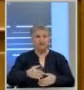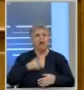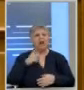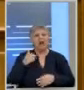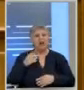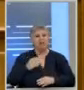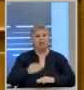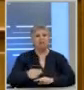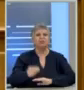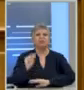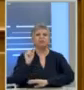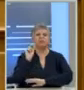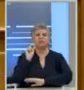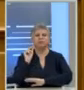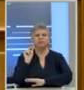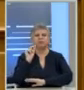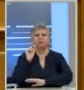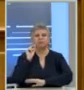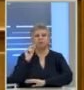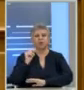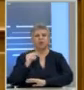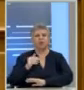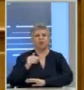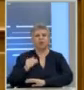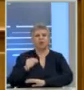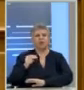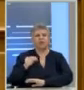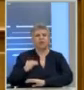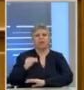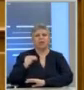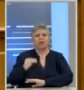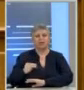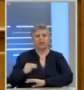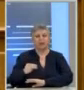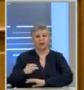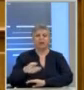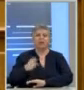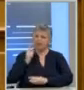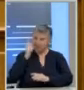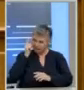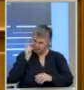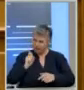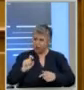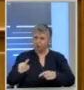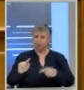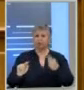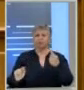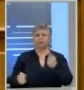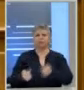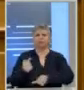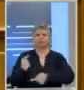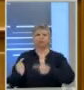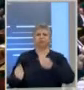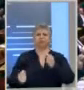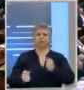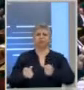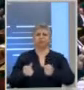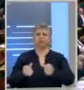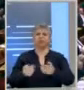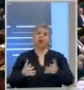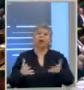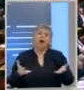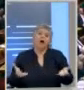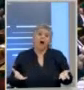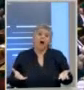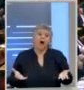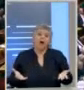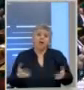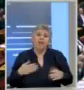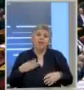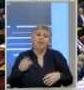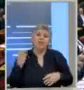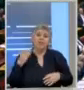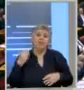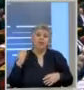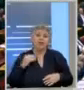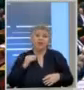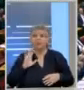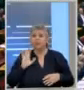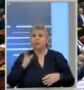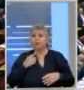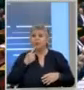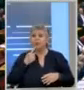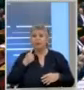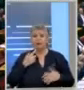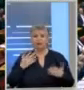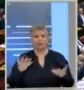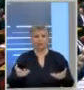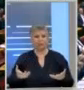υποσχεθήκατε. Ξέρω ότι σας ενοχλούν αυτά. Το ξέρω. Αλλά θα τα ακούσετε, μην ανησυχείτε.